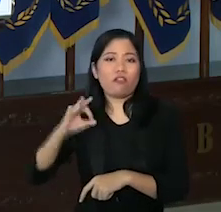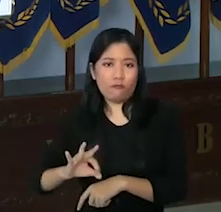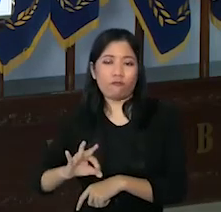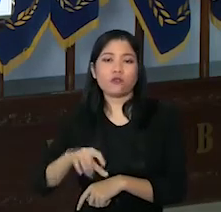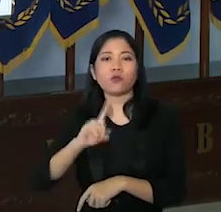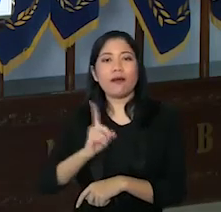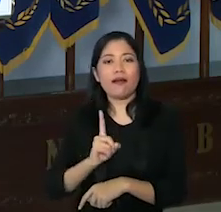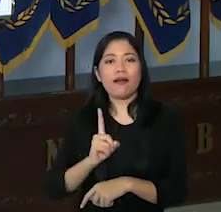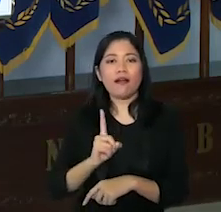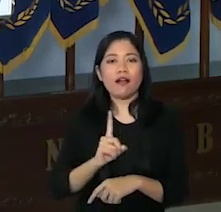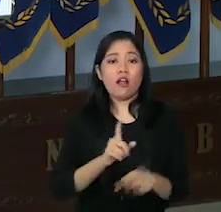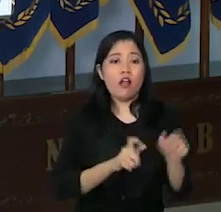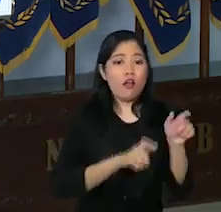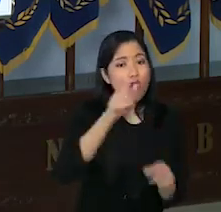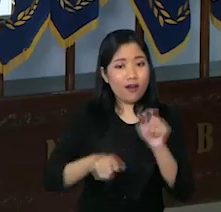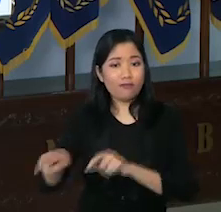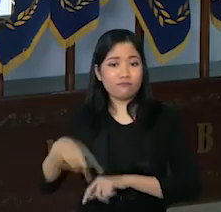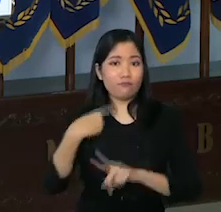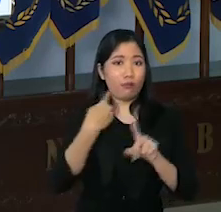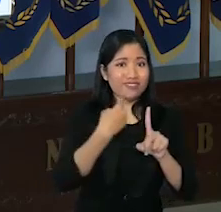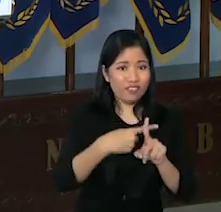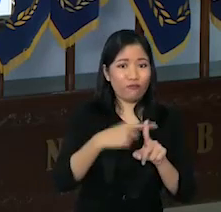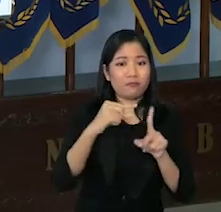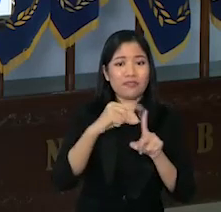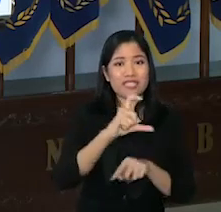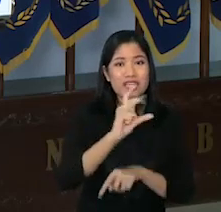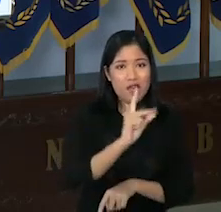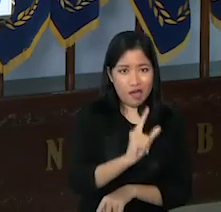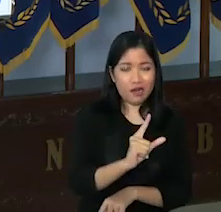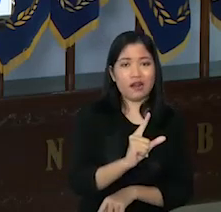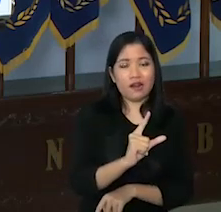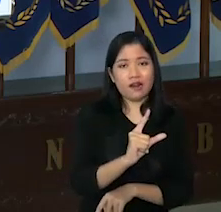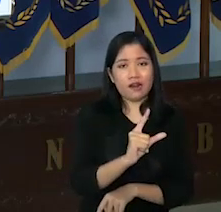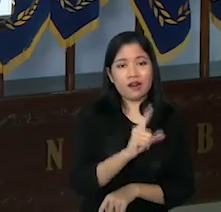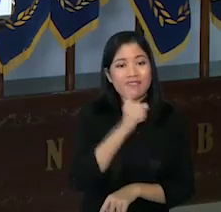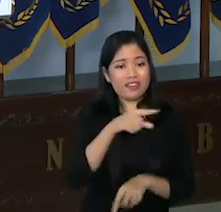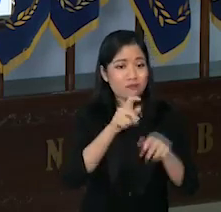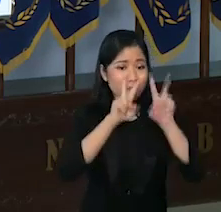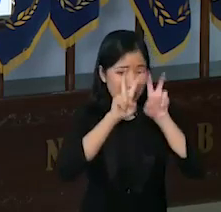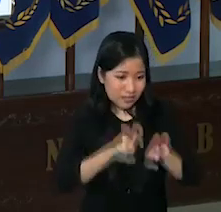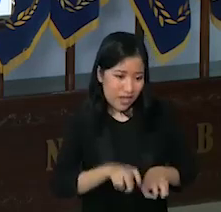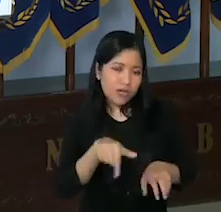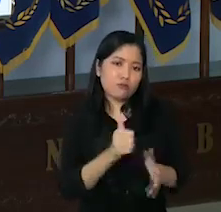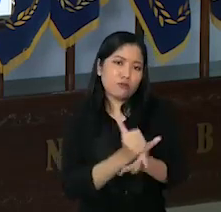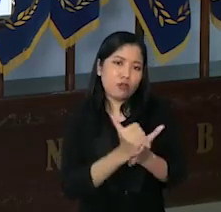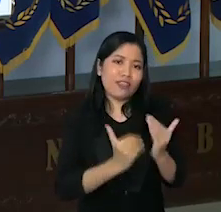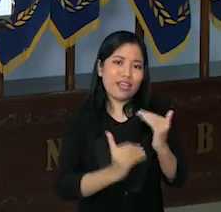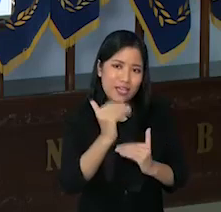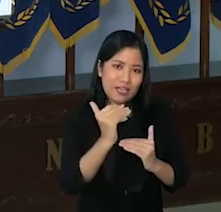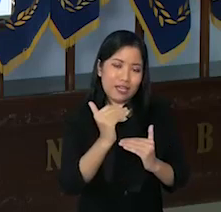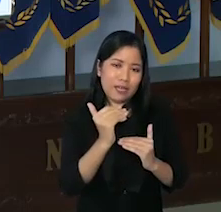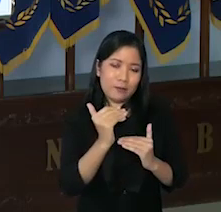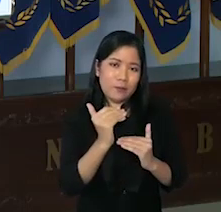persentase positif BCR dari pemeriksaan yang dilakukan relatif tinggi karena